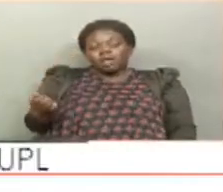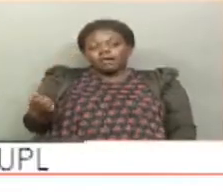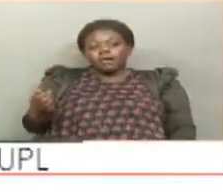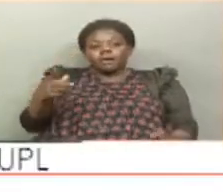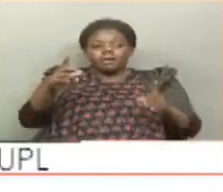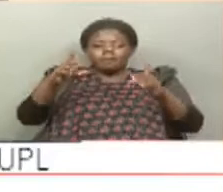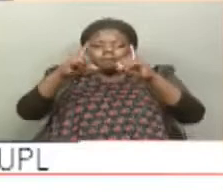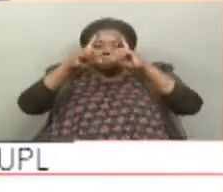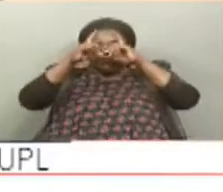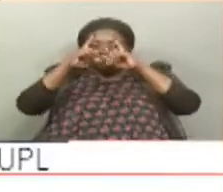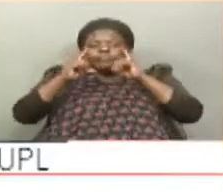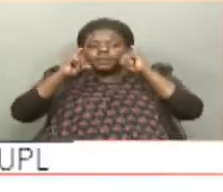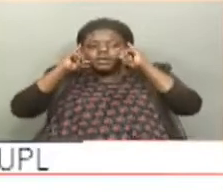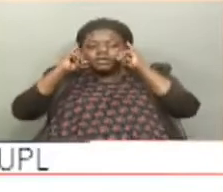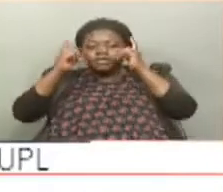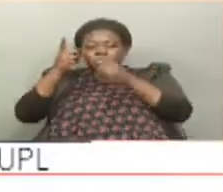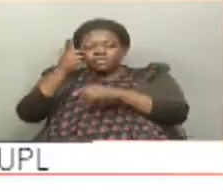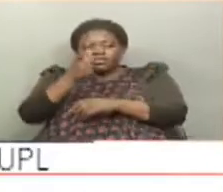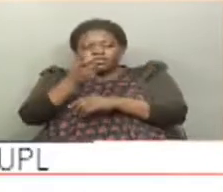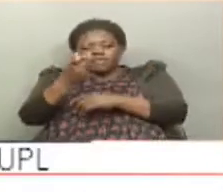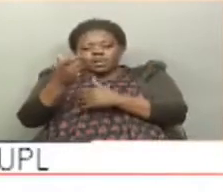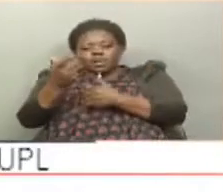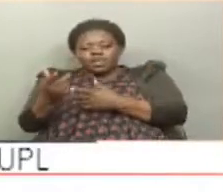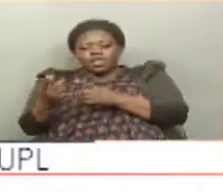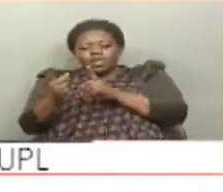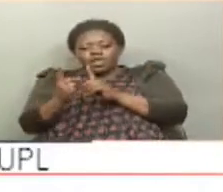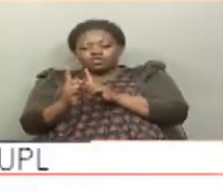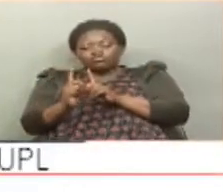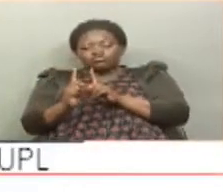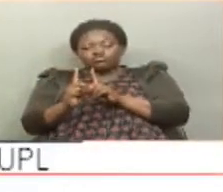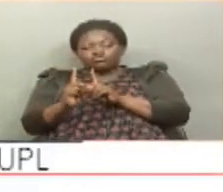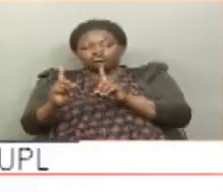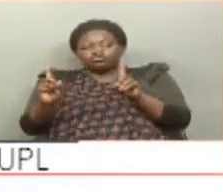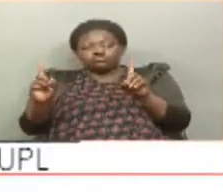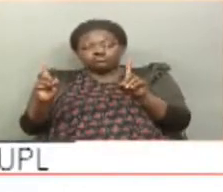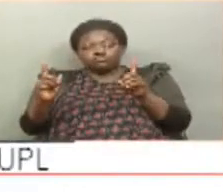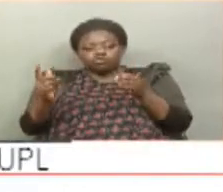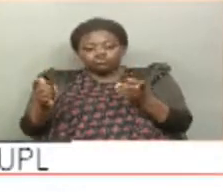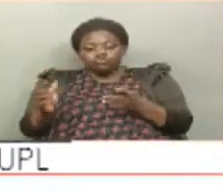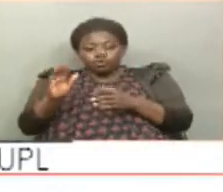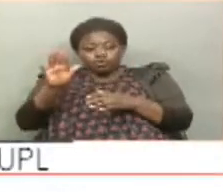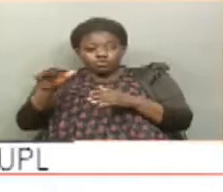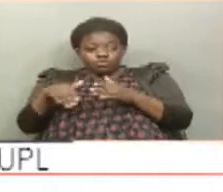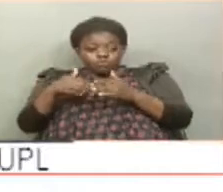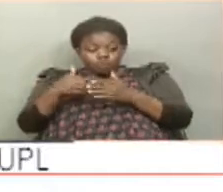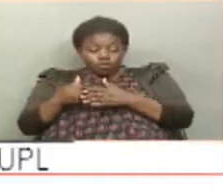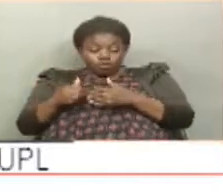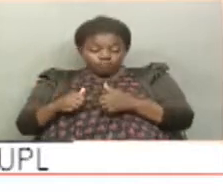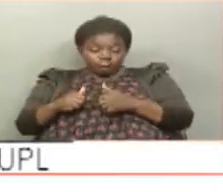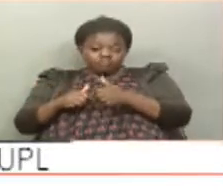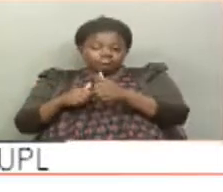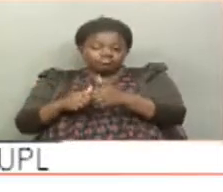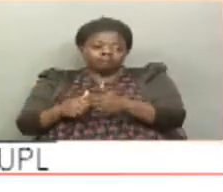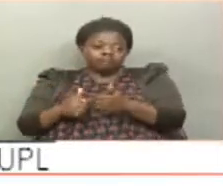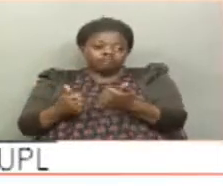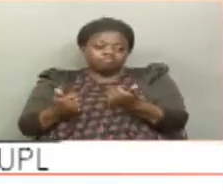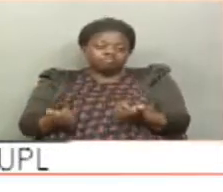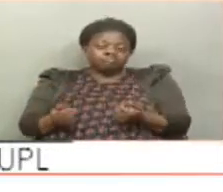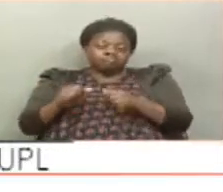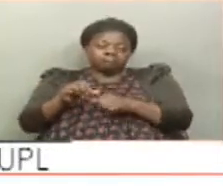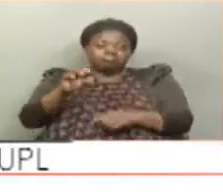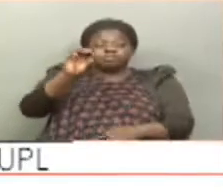sanitizing, keeping a reasonable social distance, if you have you, by the way. Okay,